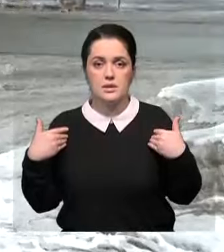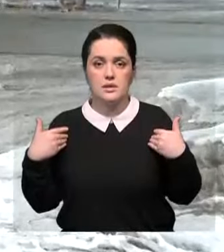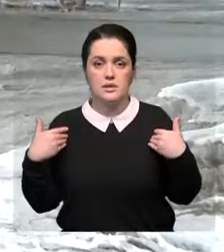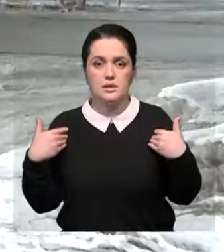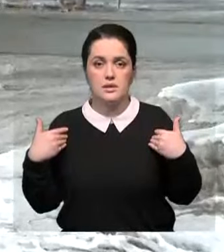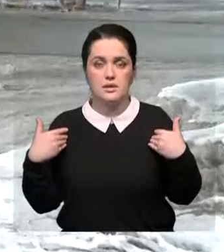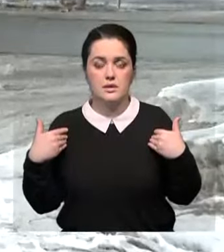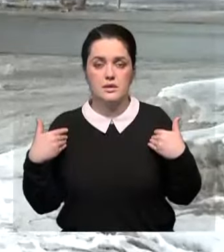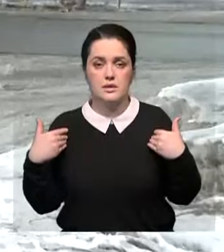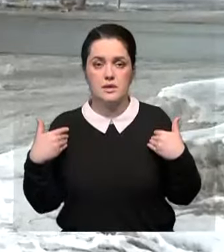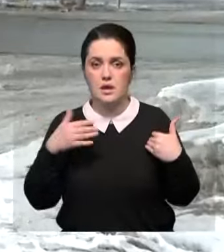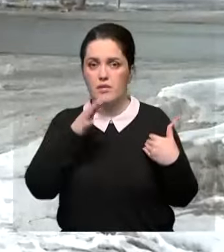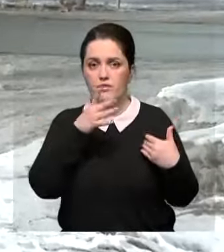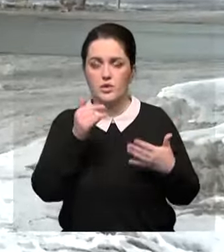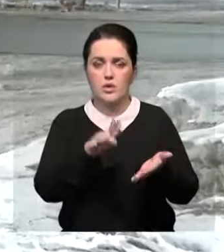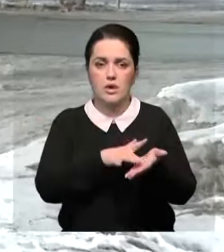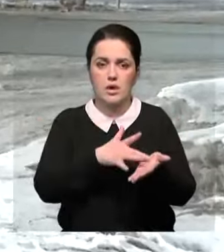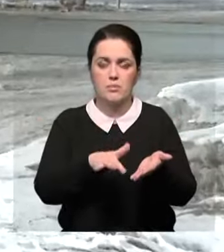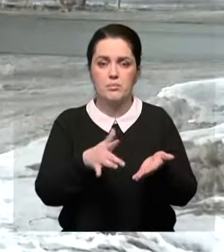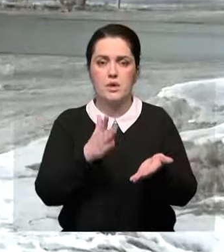В век гаджетов,